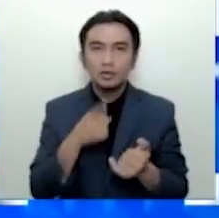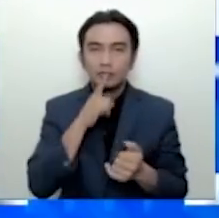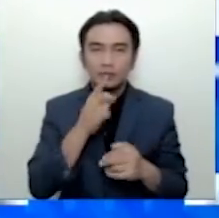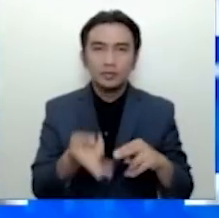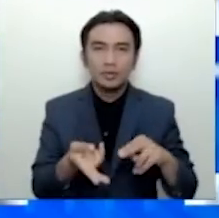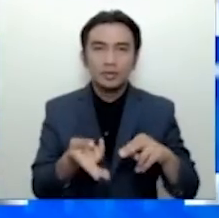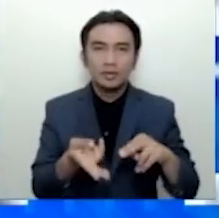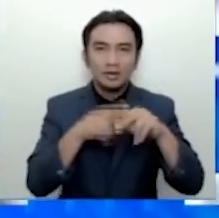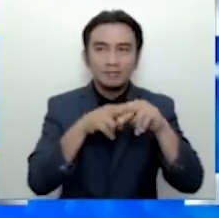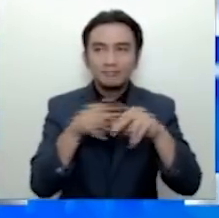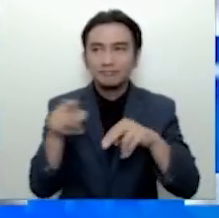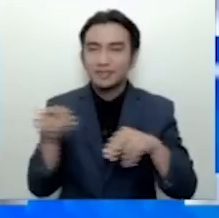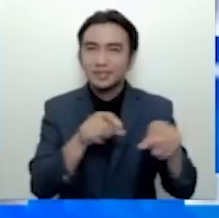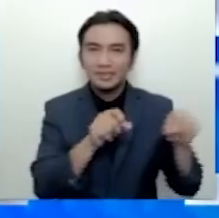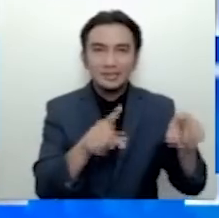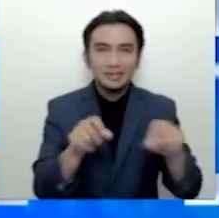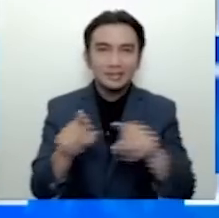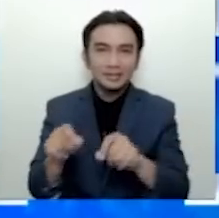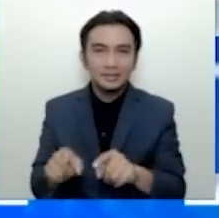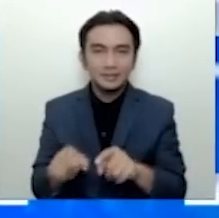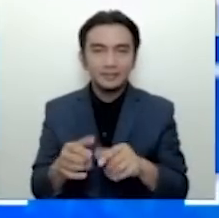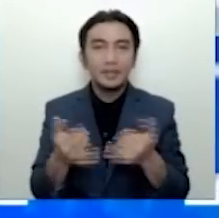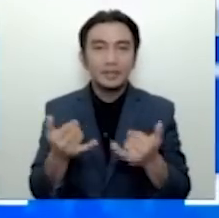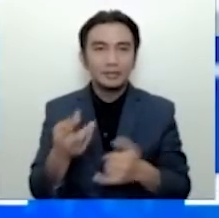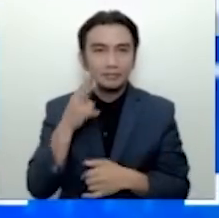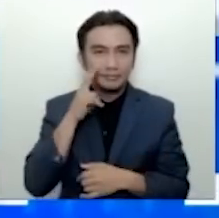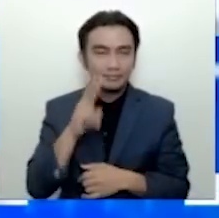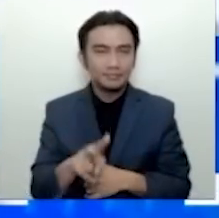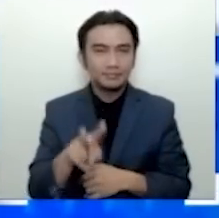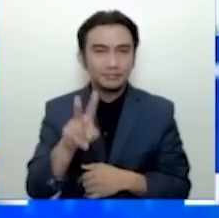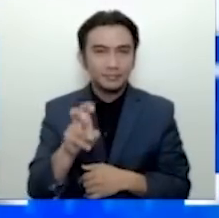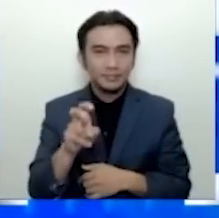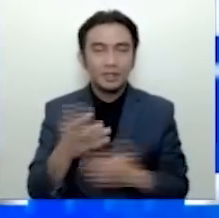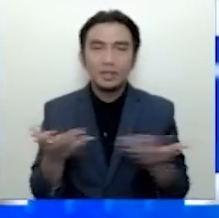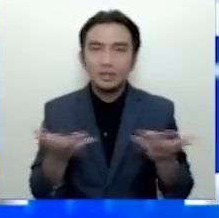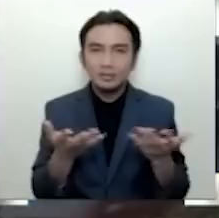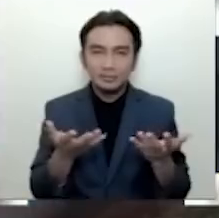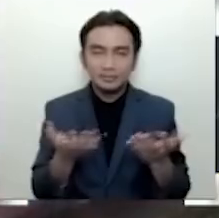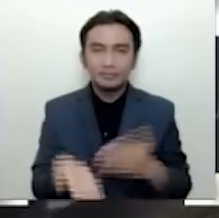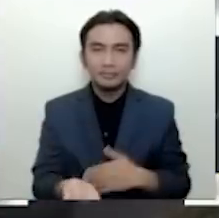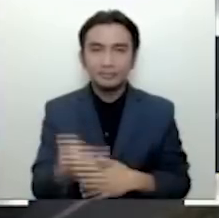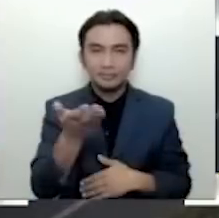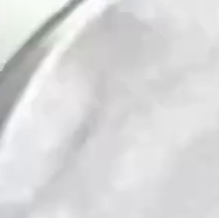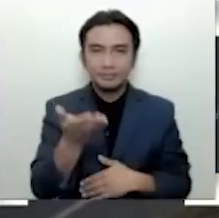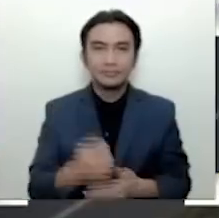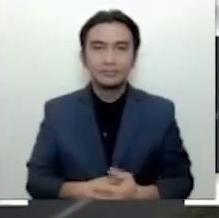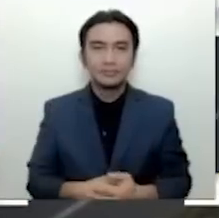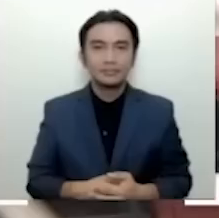ng mga bilihin. Pinulsuhan po natin yan sa Barangay Saksi!